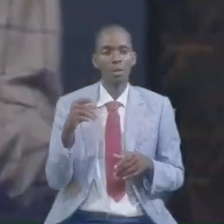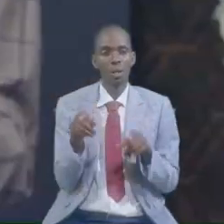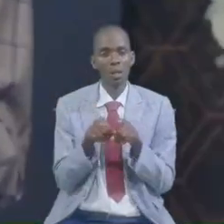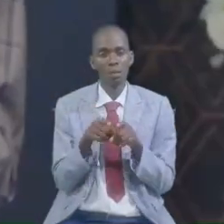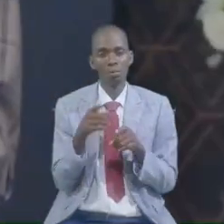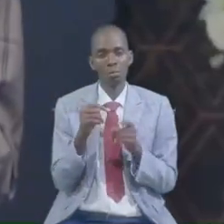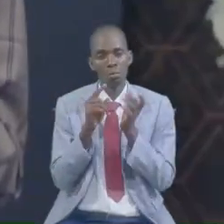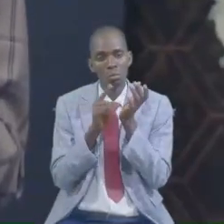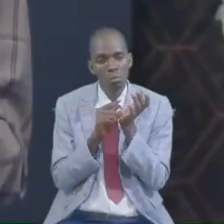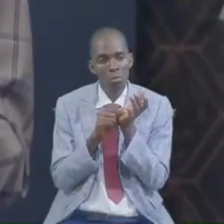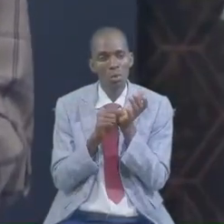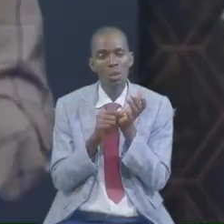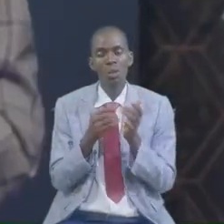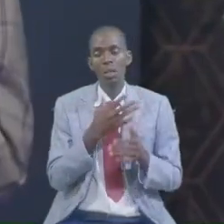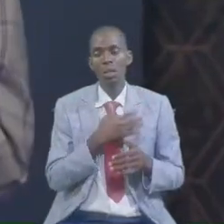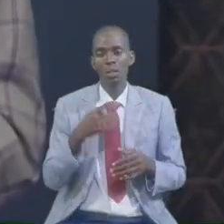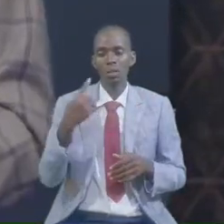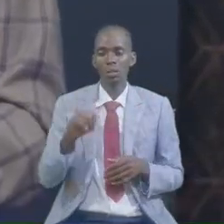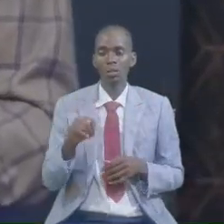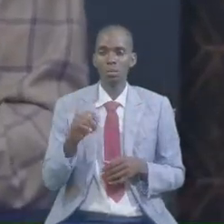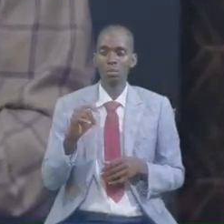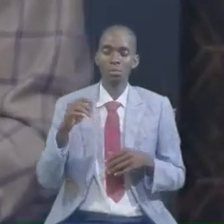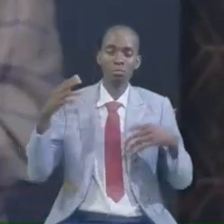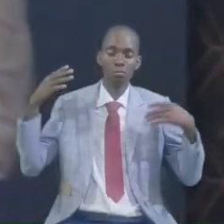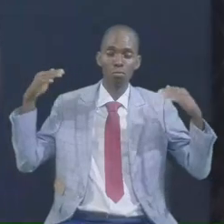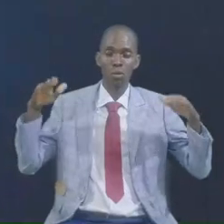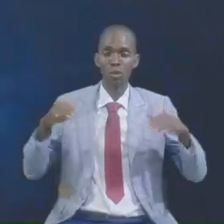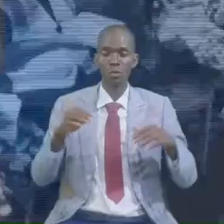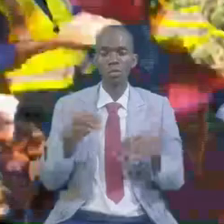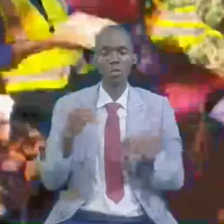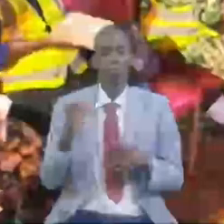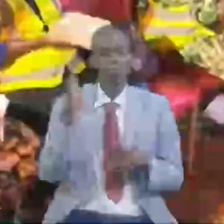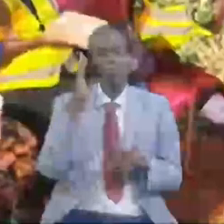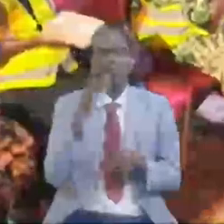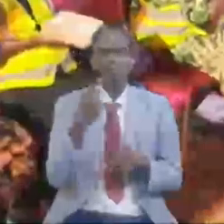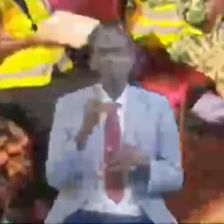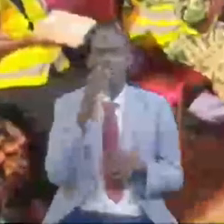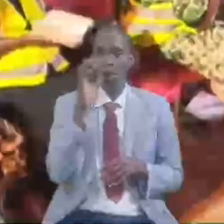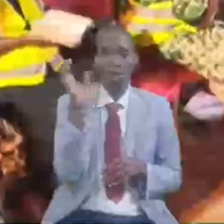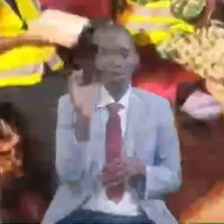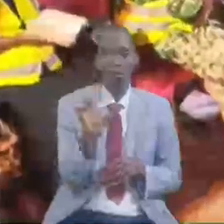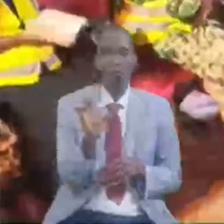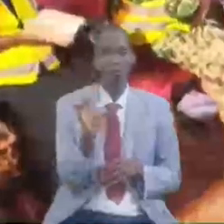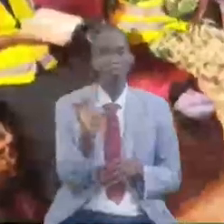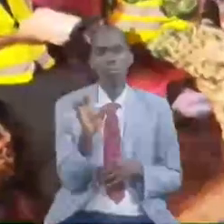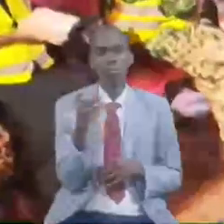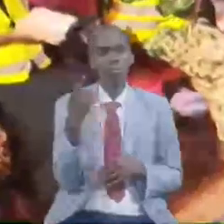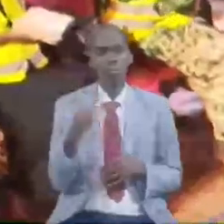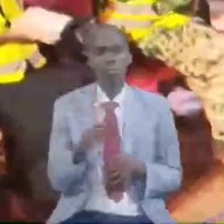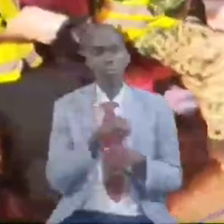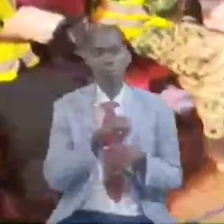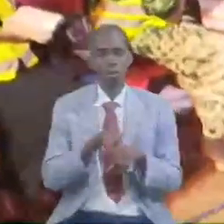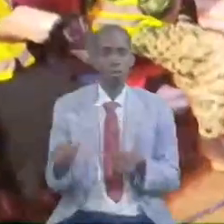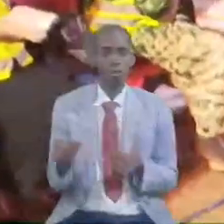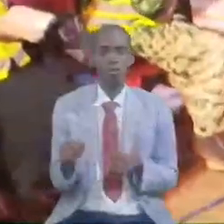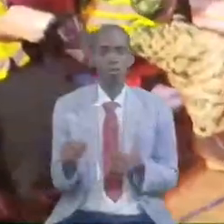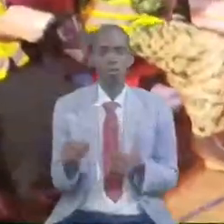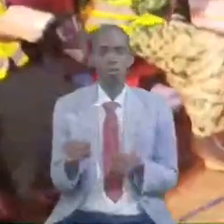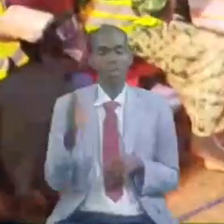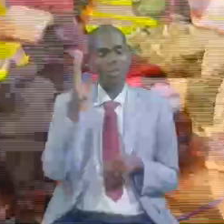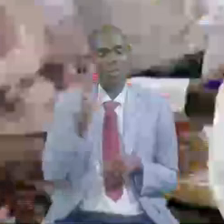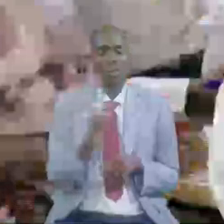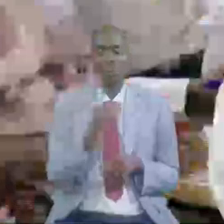Comme l'oiseau s'échappe, comme l'hirondelle s'envole, ainsi la malédiction sans cause n'a point d'effet. La malédiction sans cause